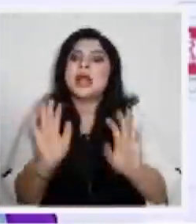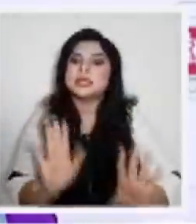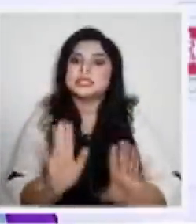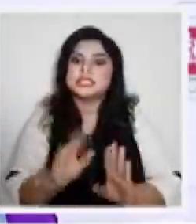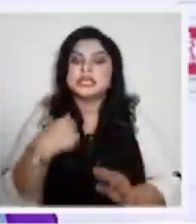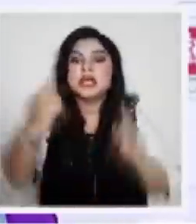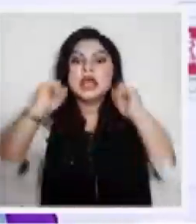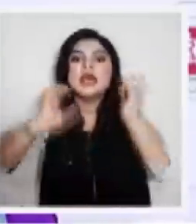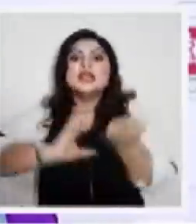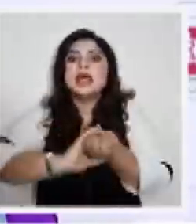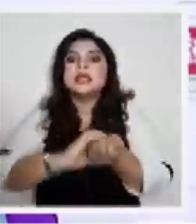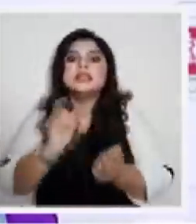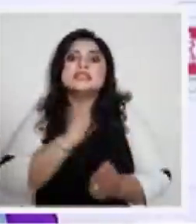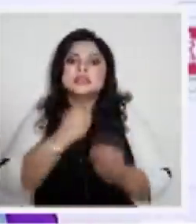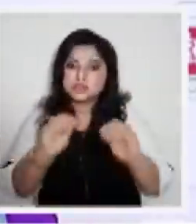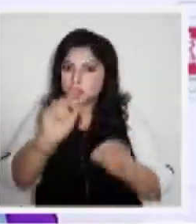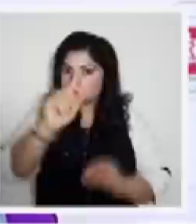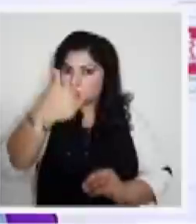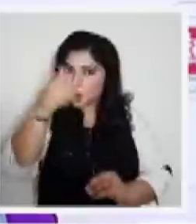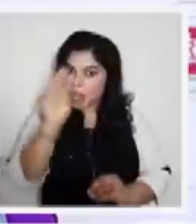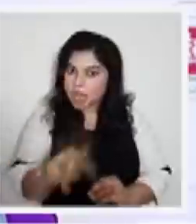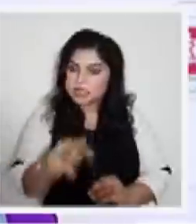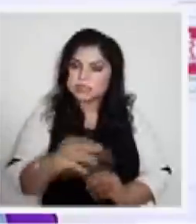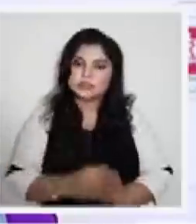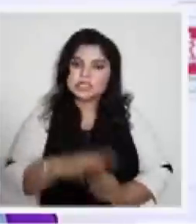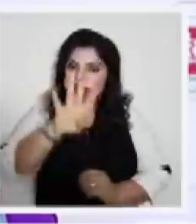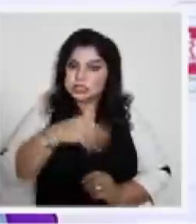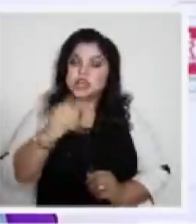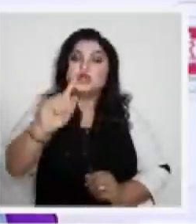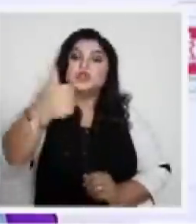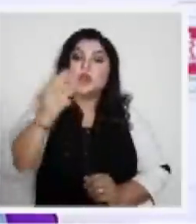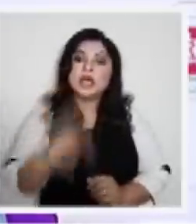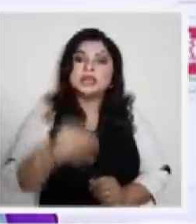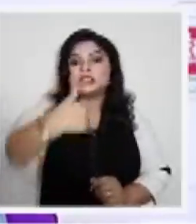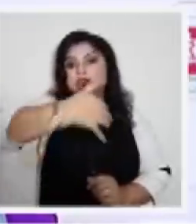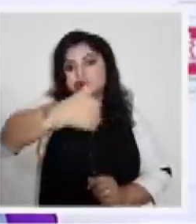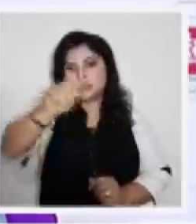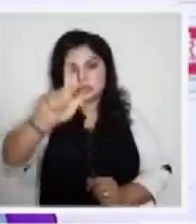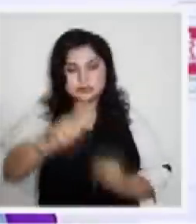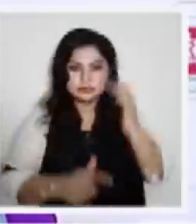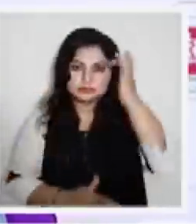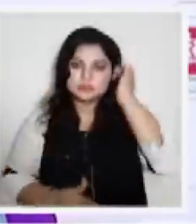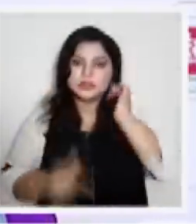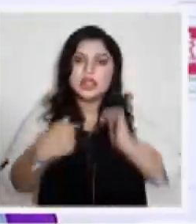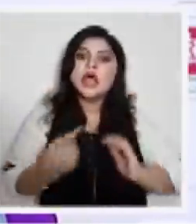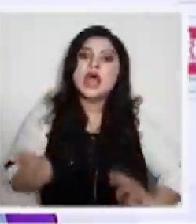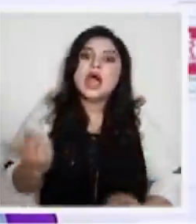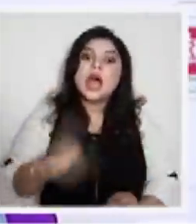1,56,76,180। অনলাইন প্ল্যাটফর্ম মুক্ত পাঠে হটলাইন সেবা দেওয়ার জন্য চিকিৎসক প্রশিক্ষণ নিয়েছেন